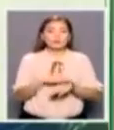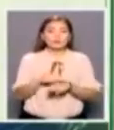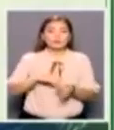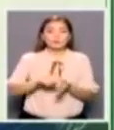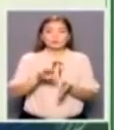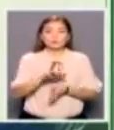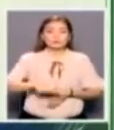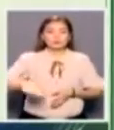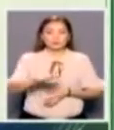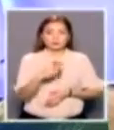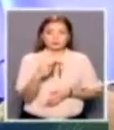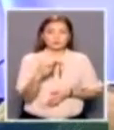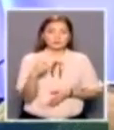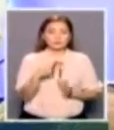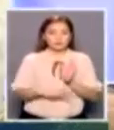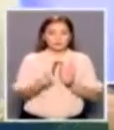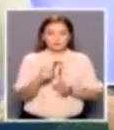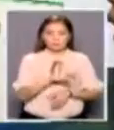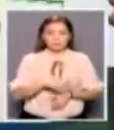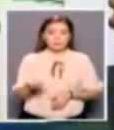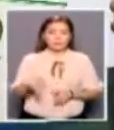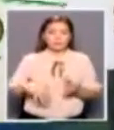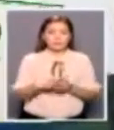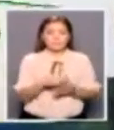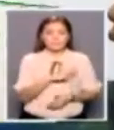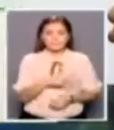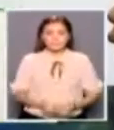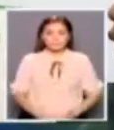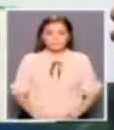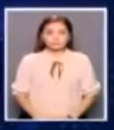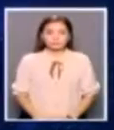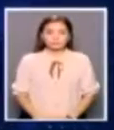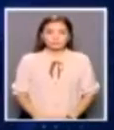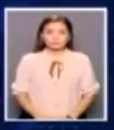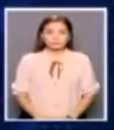қайырымдылыққа облыс бойынша 282 миллион қаражат жұмсалған.